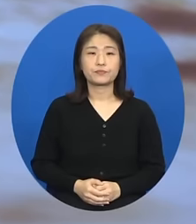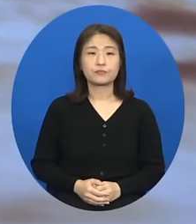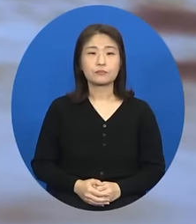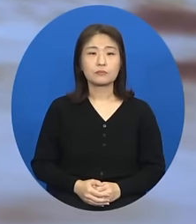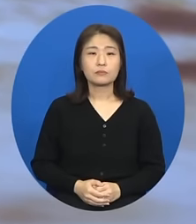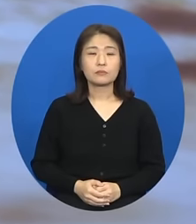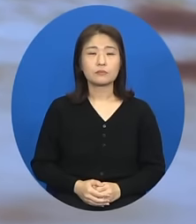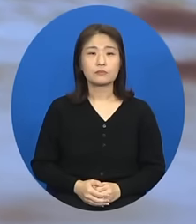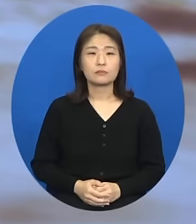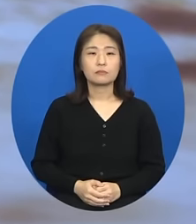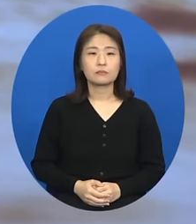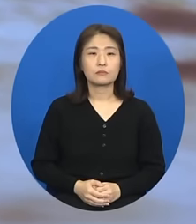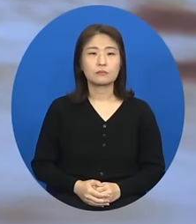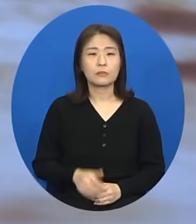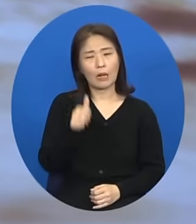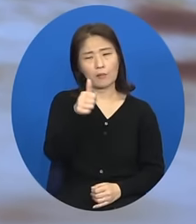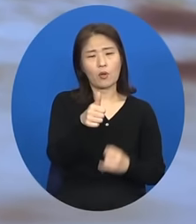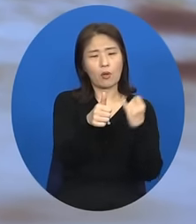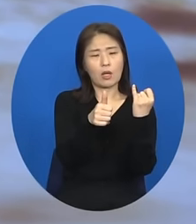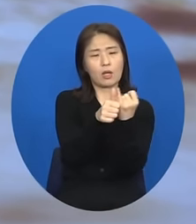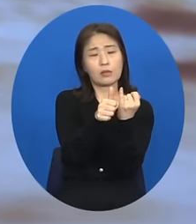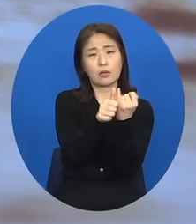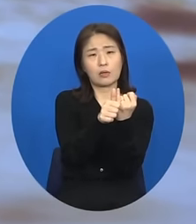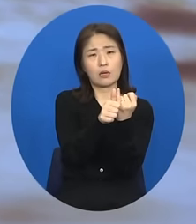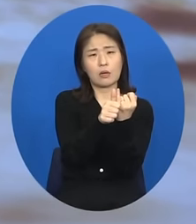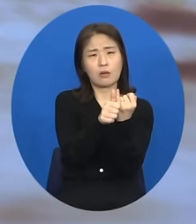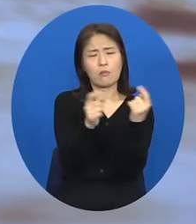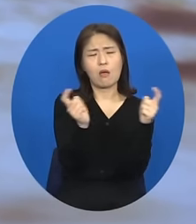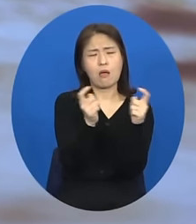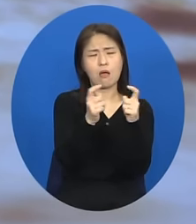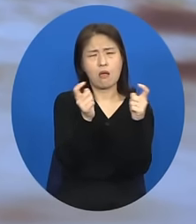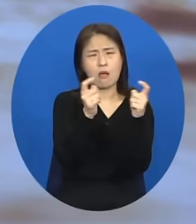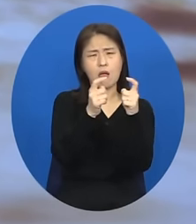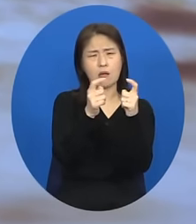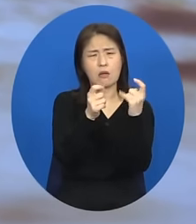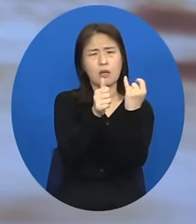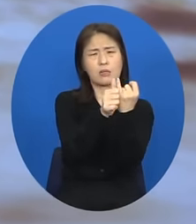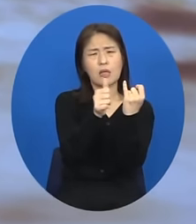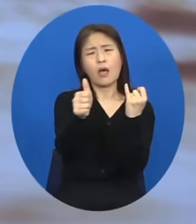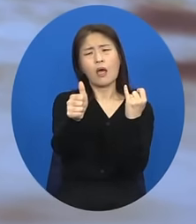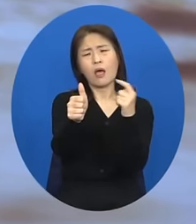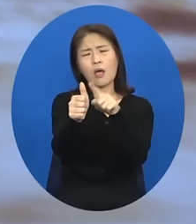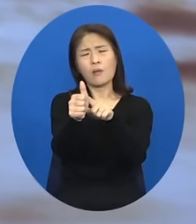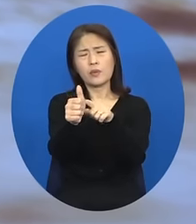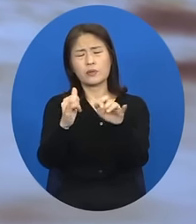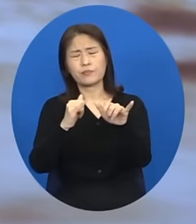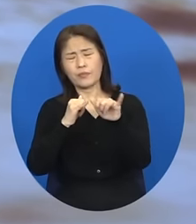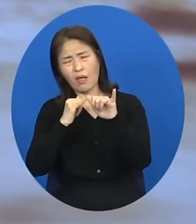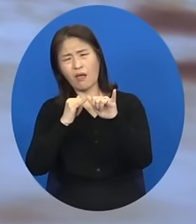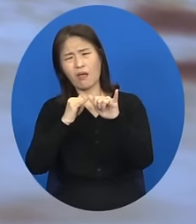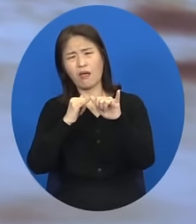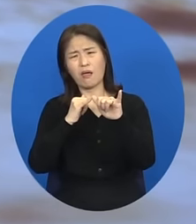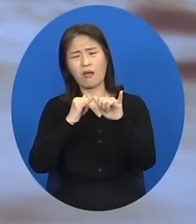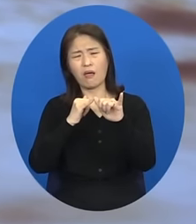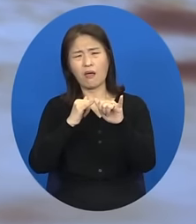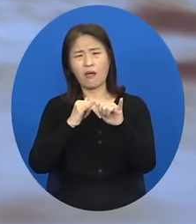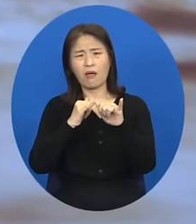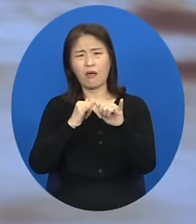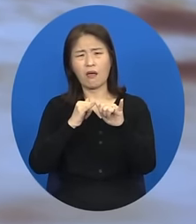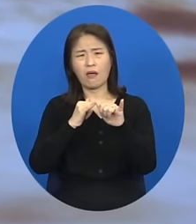남편과 아내가 부부싸움을 하고 남편이 집에서 극단적인 선택을 한